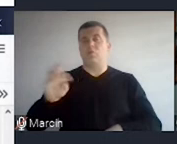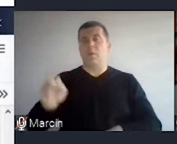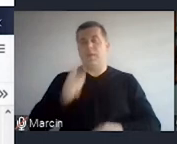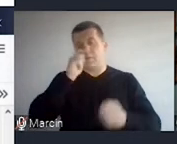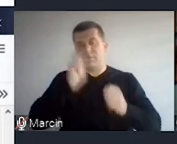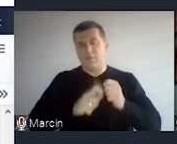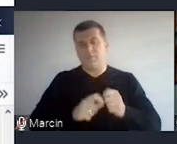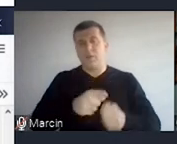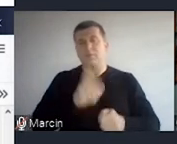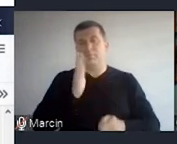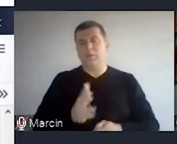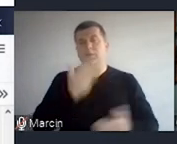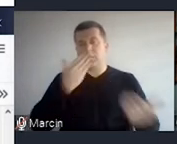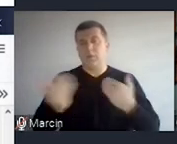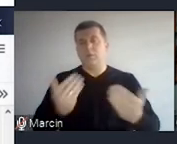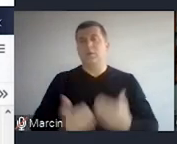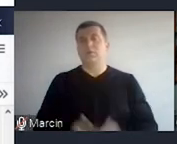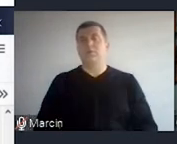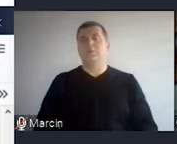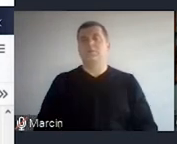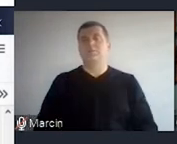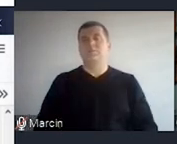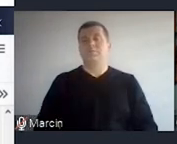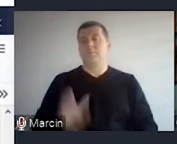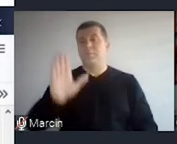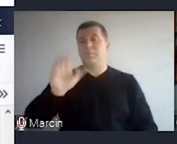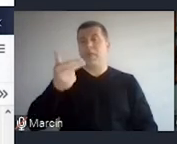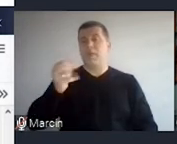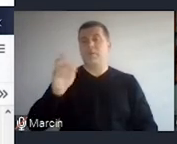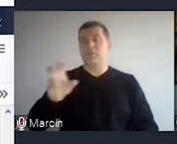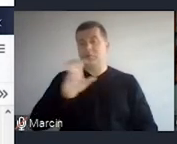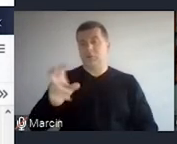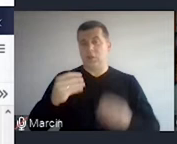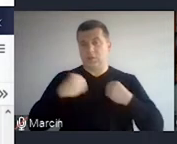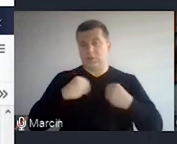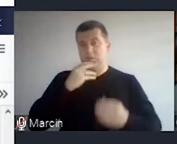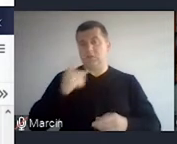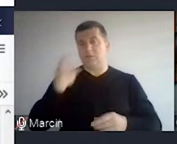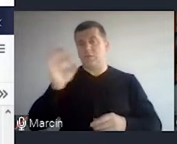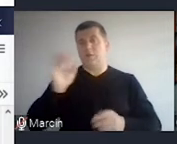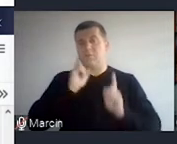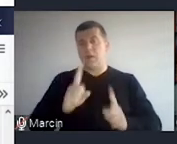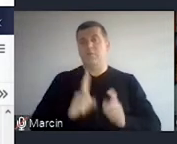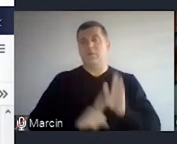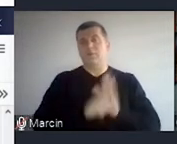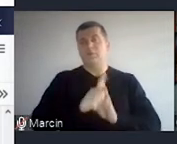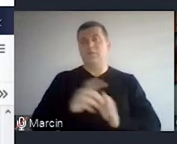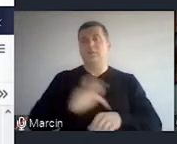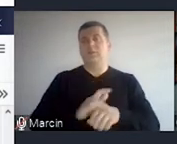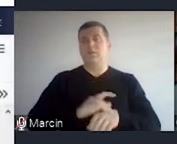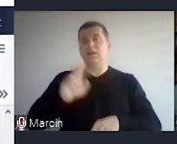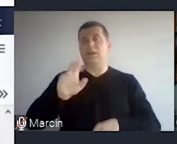weryfikacja będzie podlegać na tym, czy beneficjent zastosował prawidłowo właściwą wysokość stawki